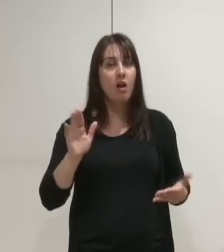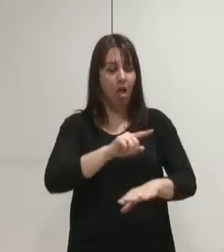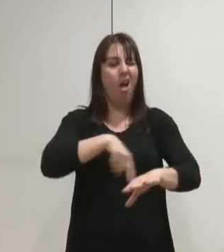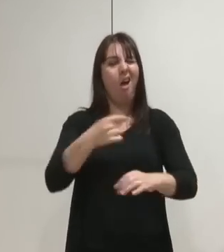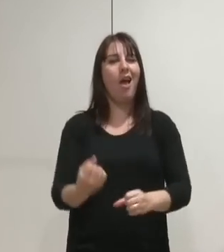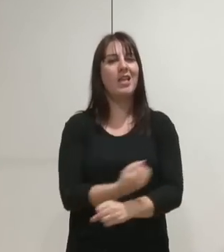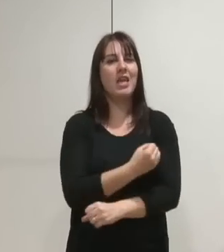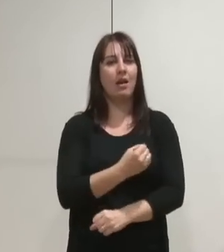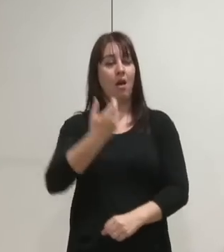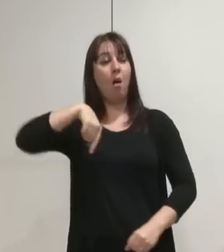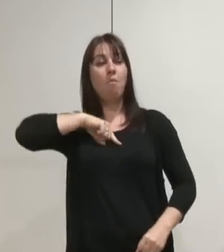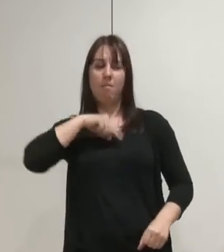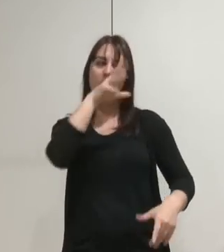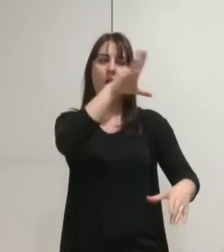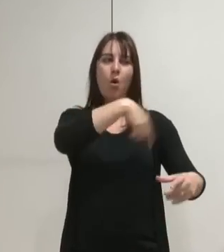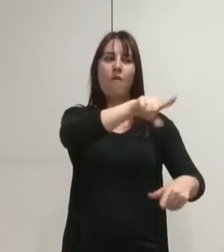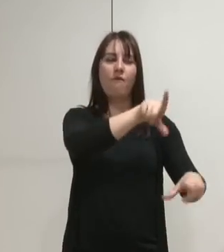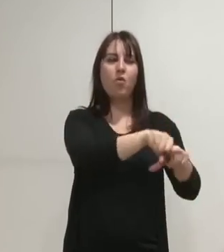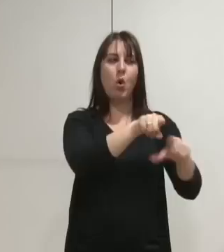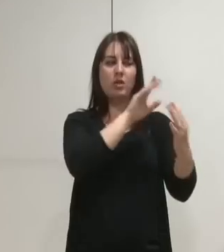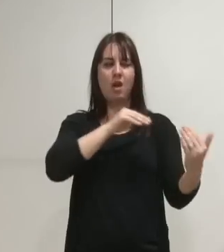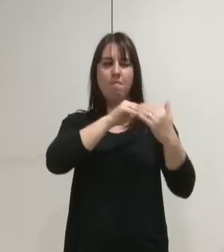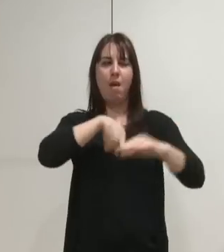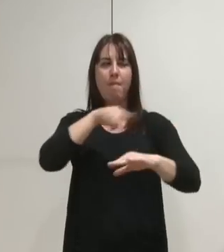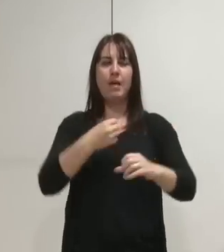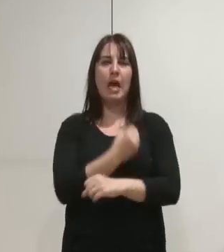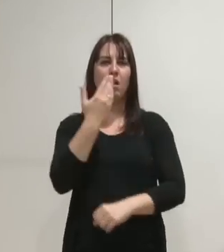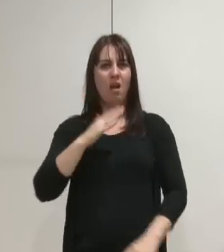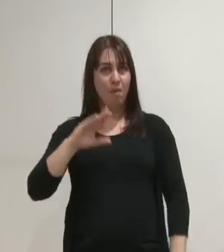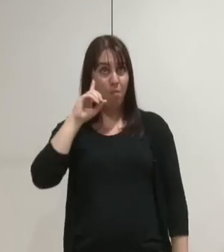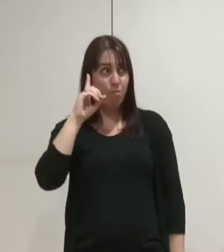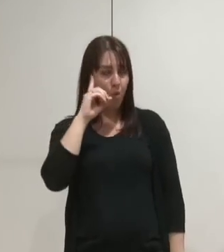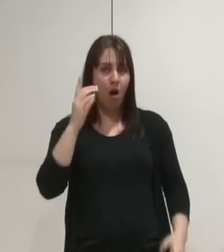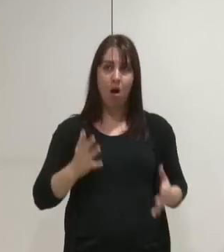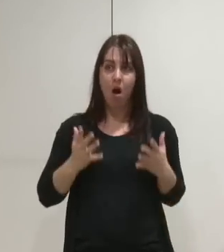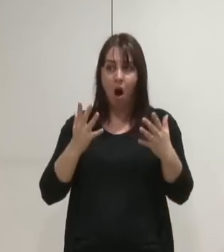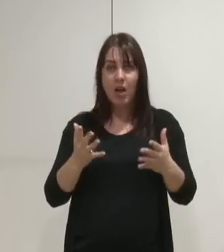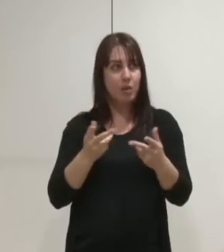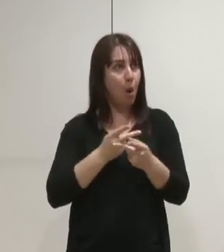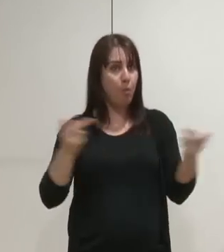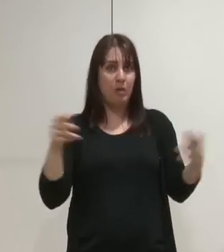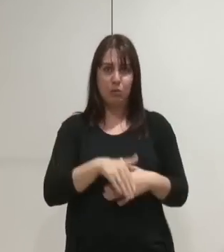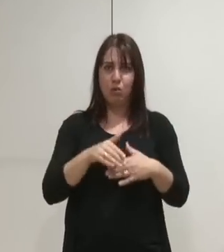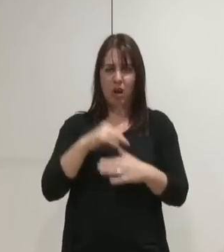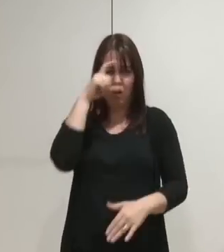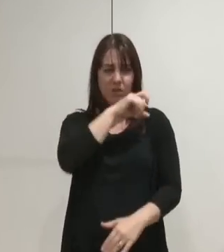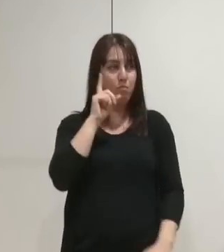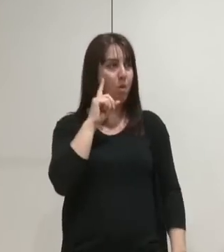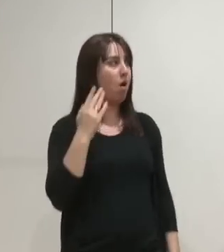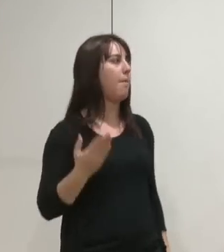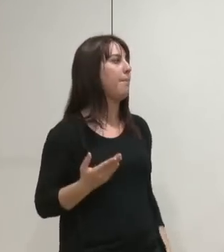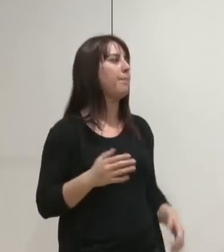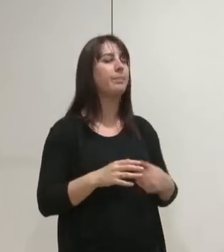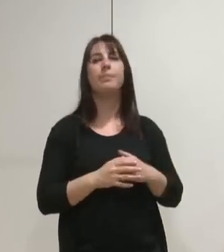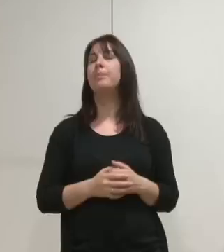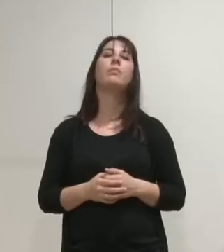de temps euh mais je vois pas le difficulté à prendre cet engagement public ce soir maintenant pour